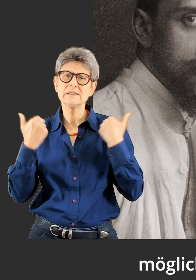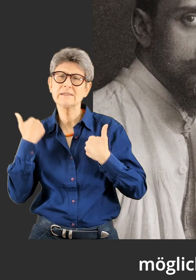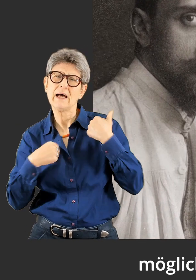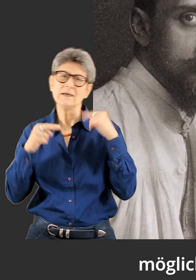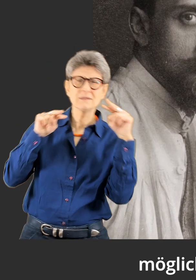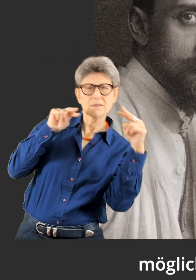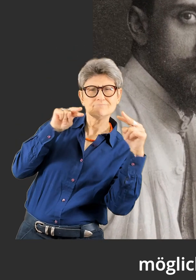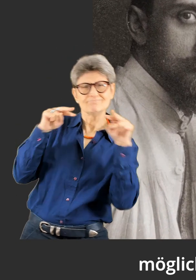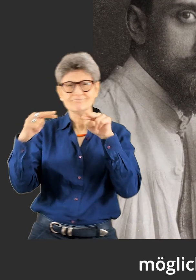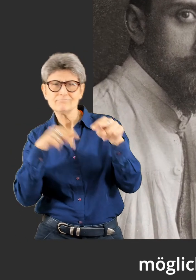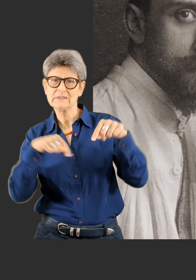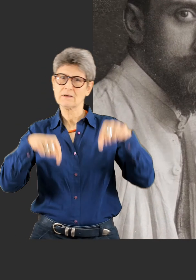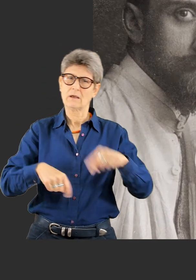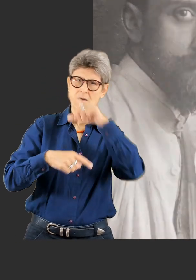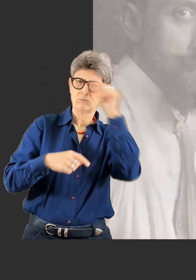präsentieren.